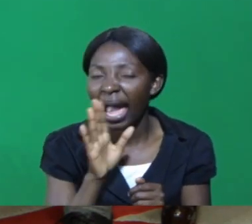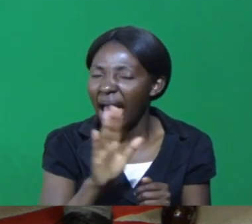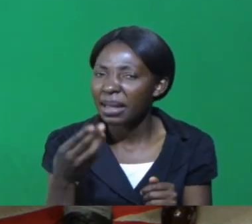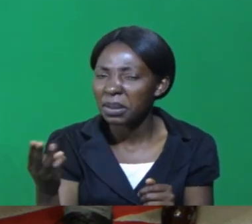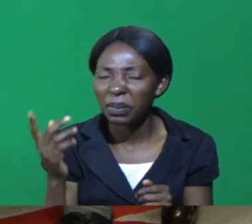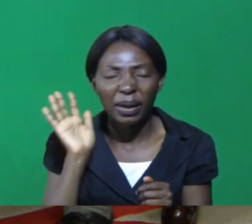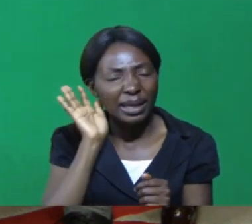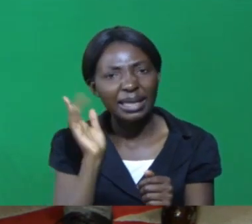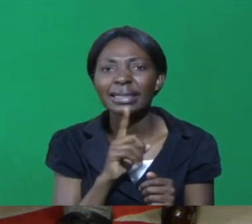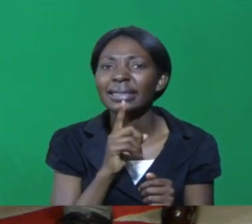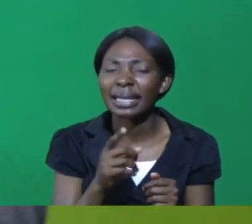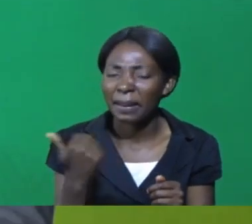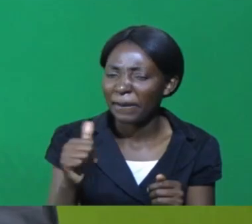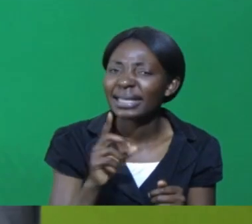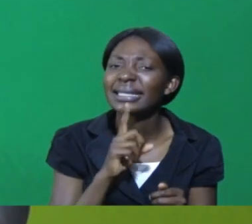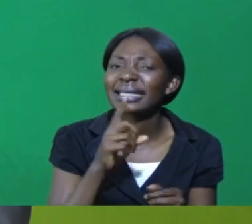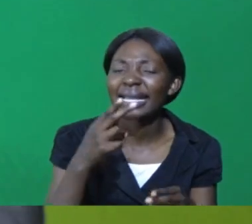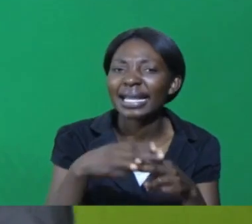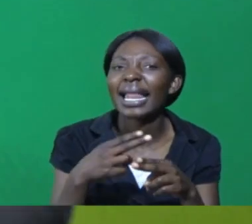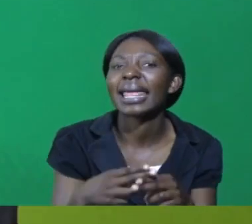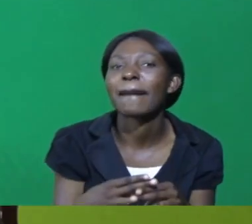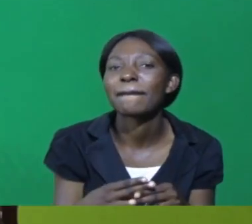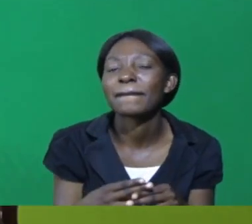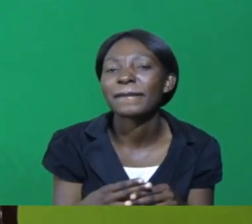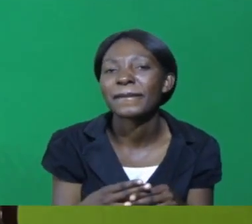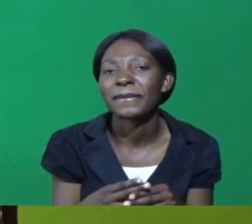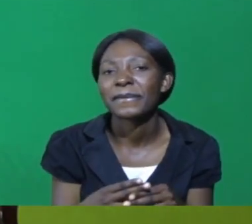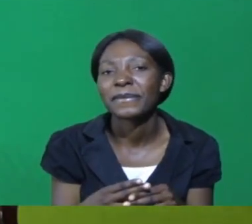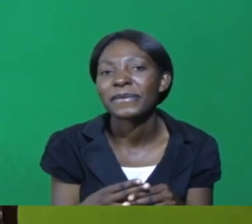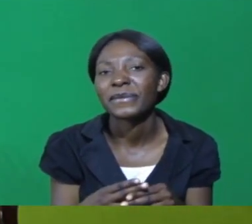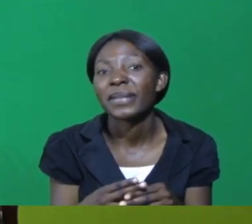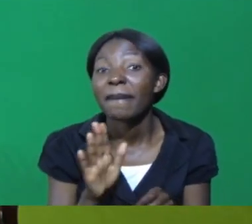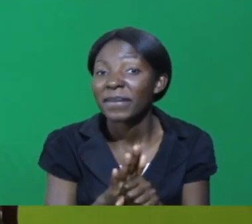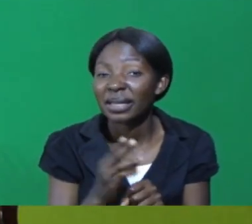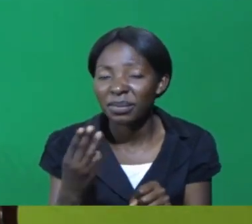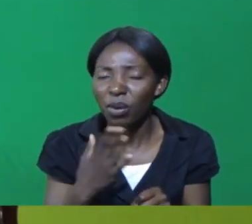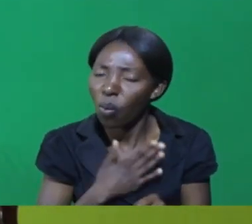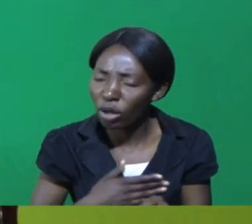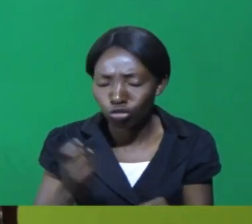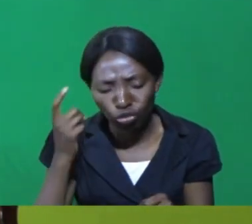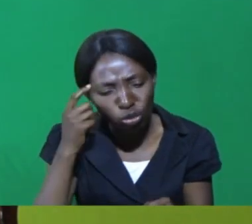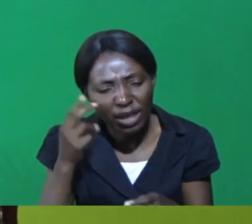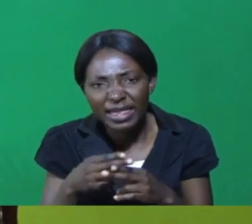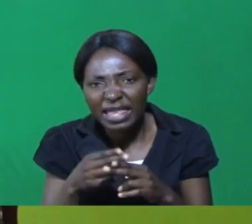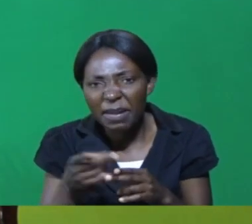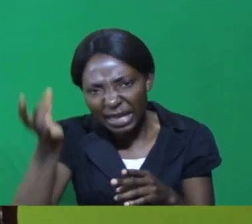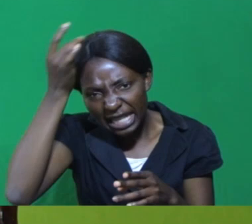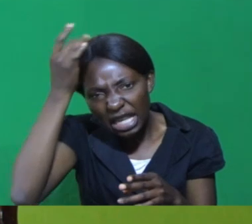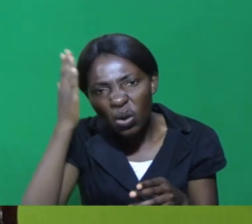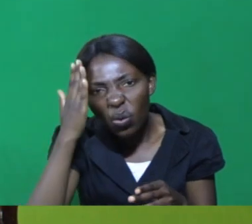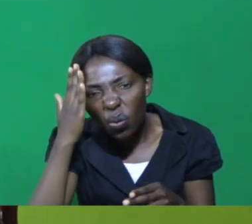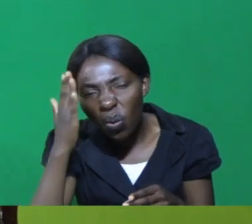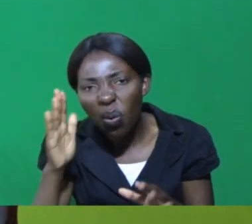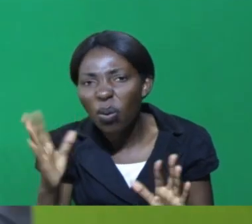vari kungoti ibvai mangomutaura kaka. Ivo ndopandauda kutotaura kuti vateereri vakamirira kunzwa kuti ndiani. Izvi zvamuri kudzokorora